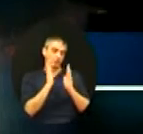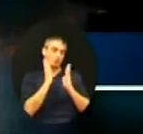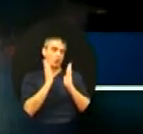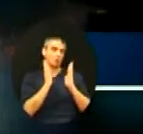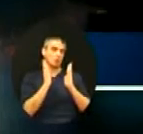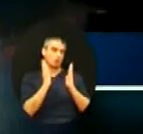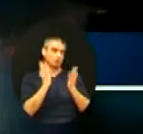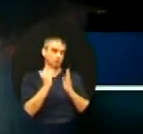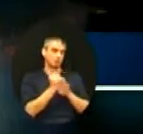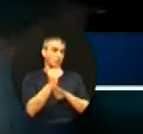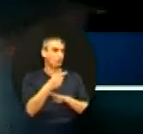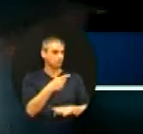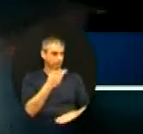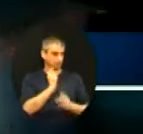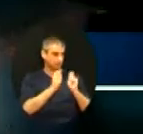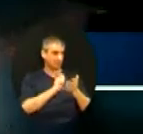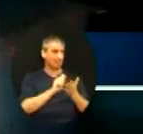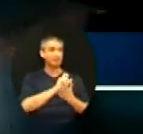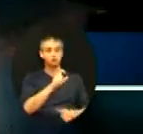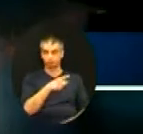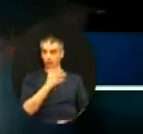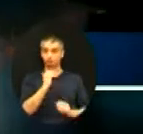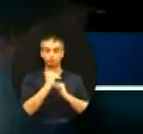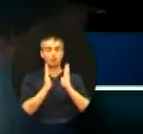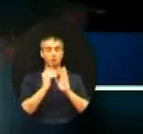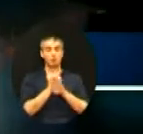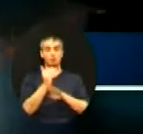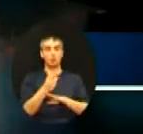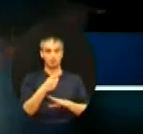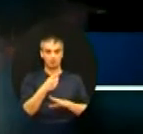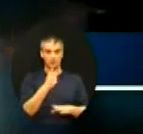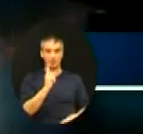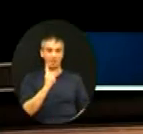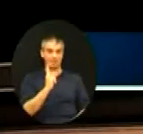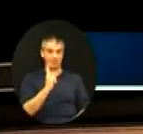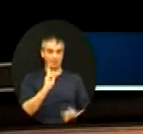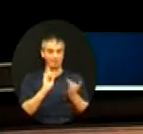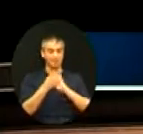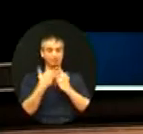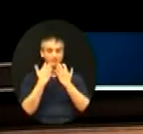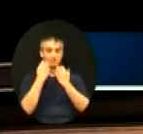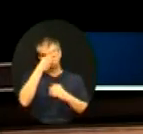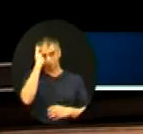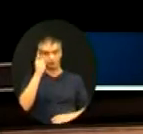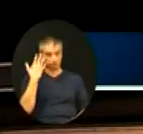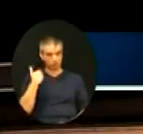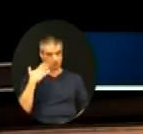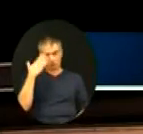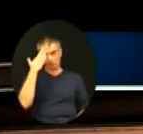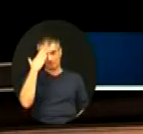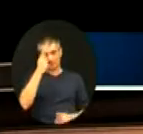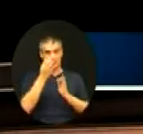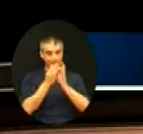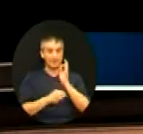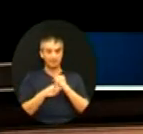מאוד מאוחר. שוגש תבישום. כן. בשלב מאוד מאוחר, אבל בניגוד לפרשת אולמרט שבה הייתי מאוד בקיאה